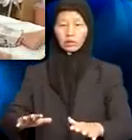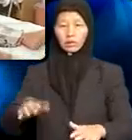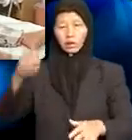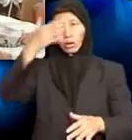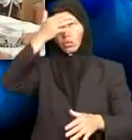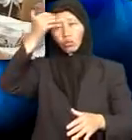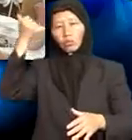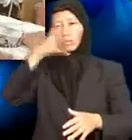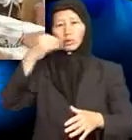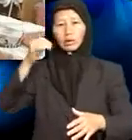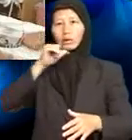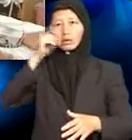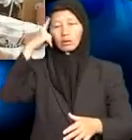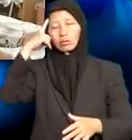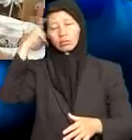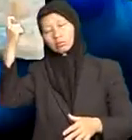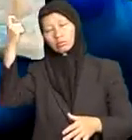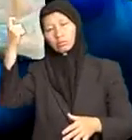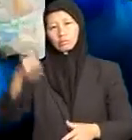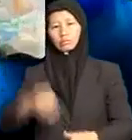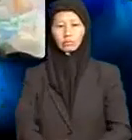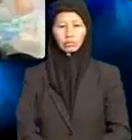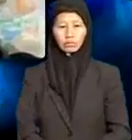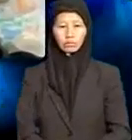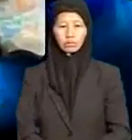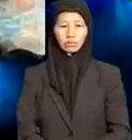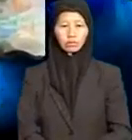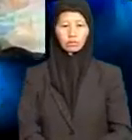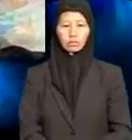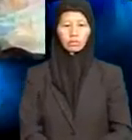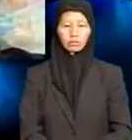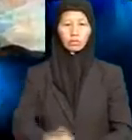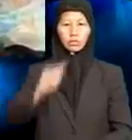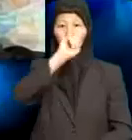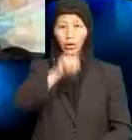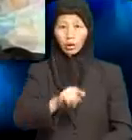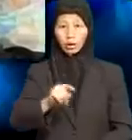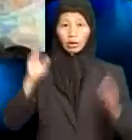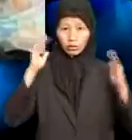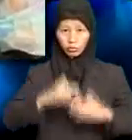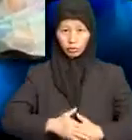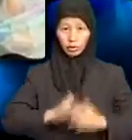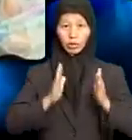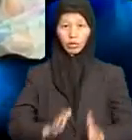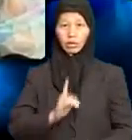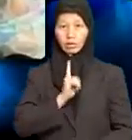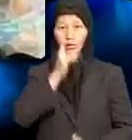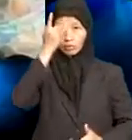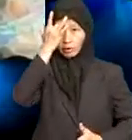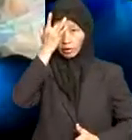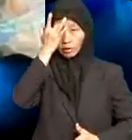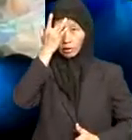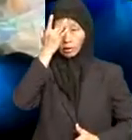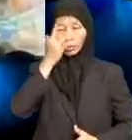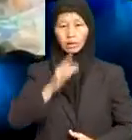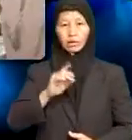dan tidak sedarkan diri. Selain daripada persoalan sembahyang bagi orang sakit, seperkara yang